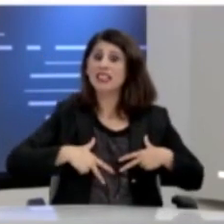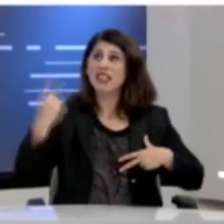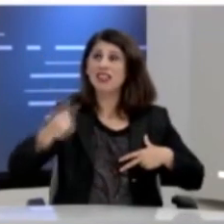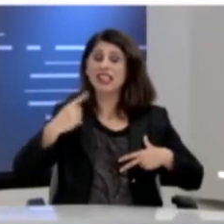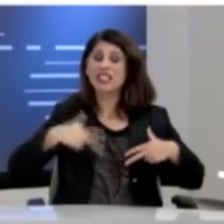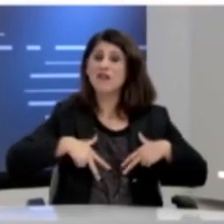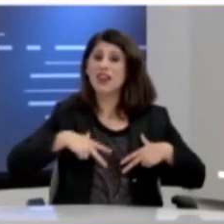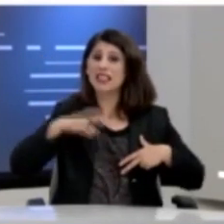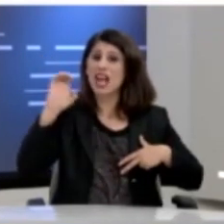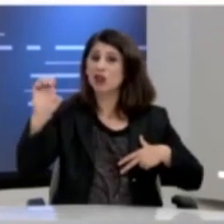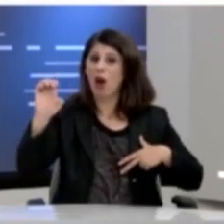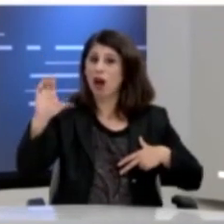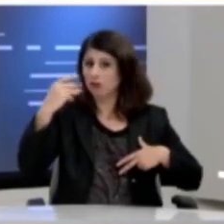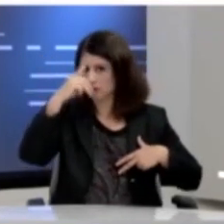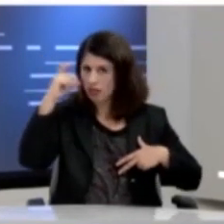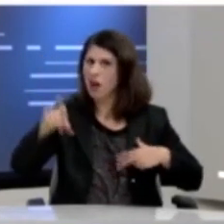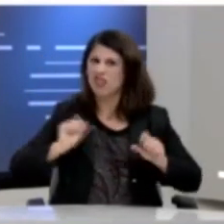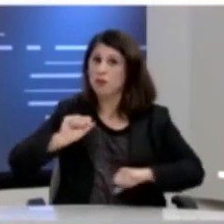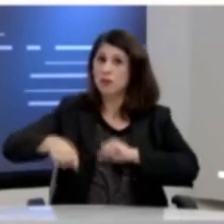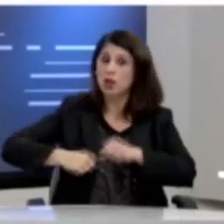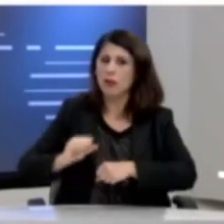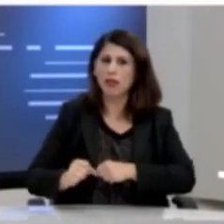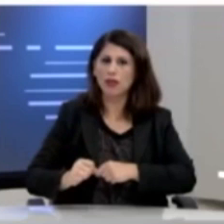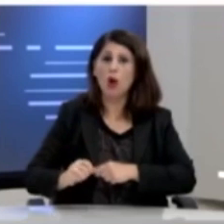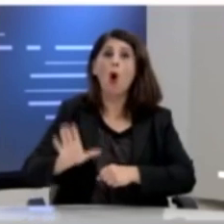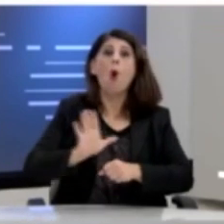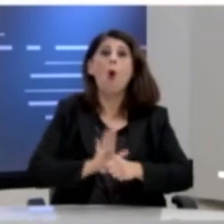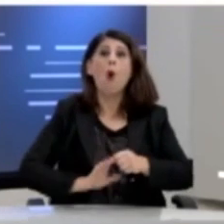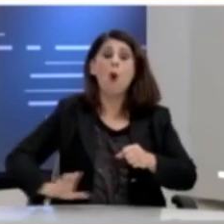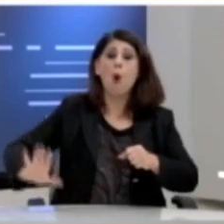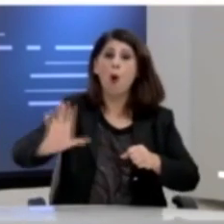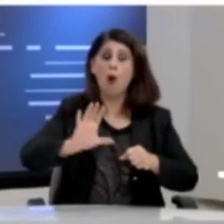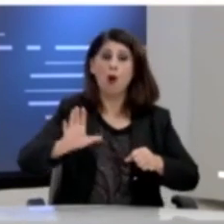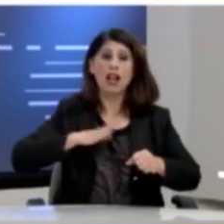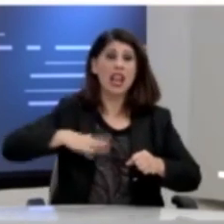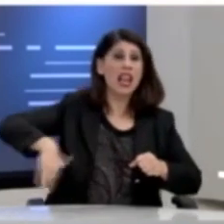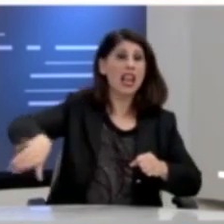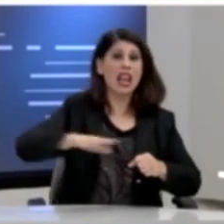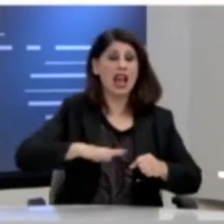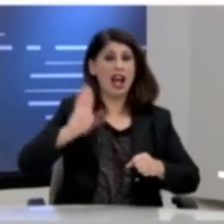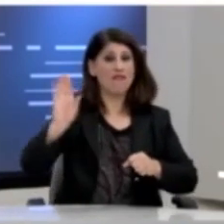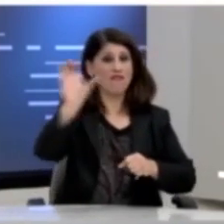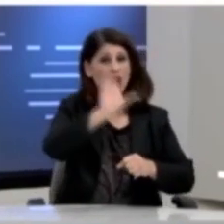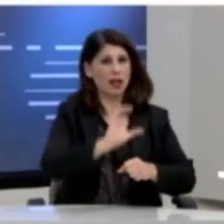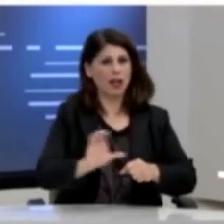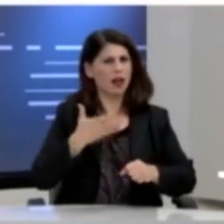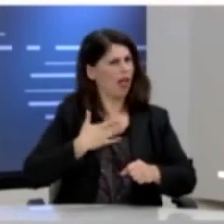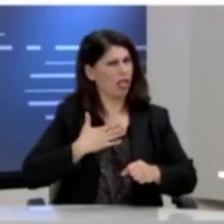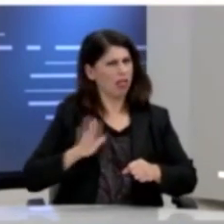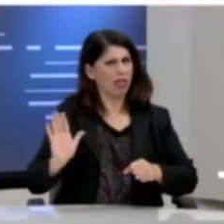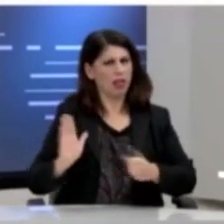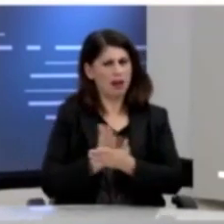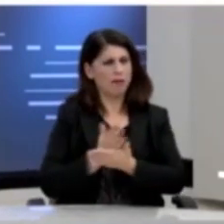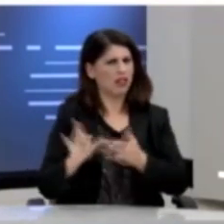Οι λαοί της Τουρκίας και της Ελλάδας, όπως και όλοι οι λαοί των Βαλκανίων, δεν έχουν να μοιράσουν τίποτε μεταξύ τους.